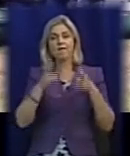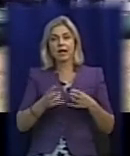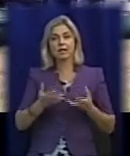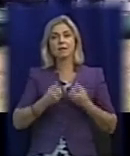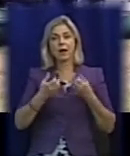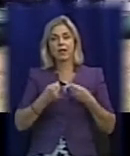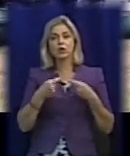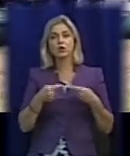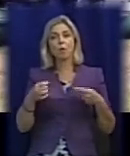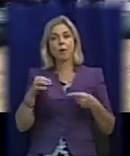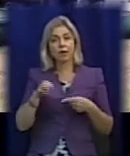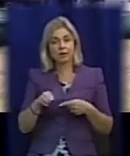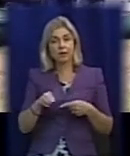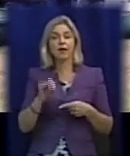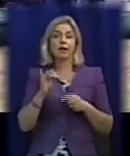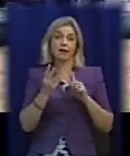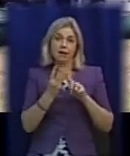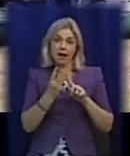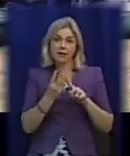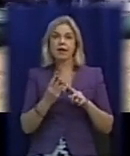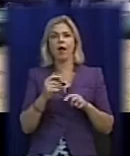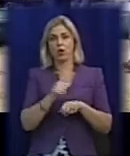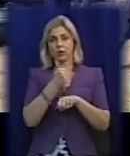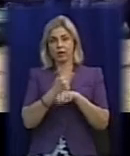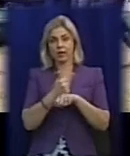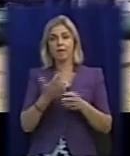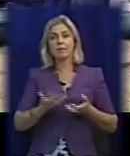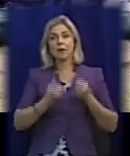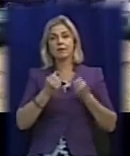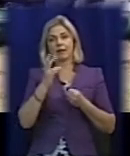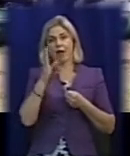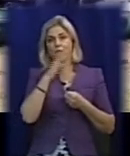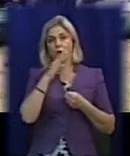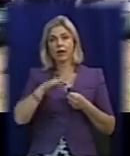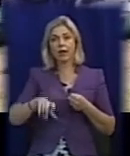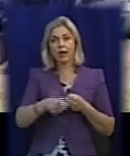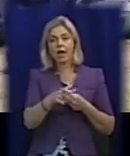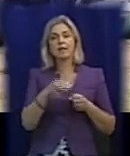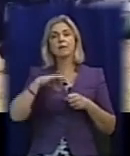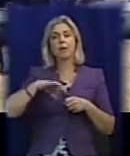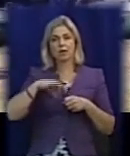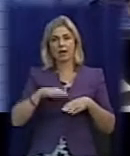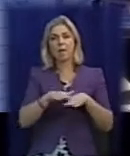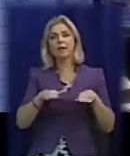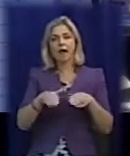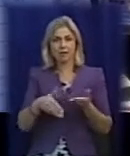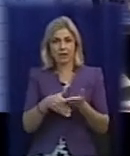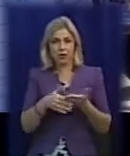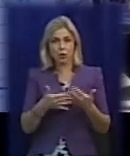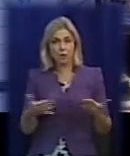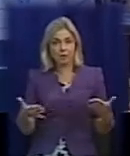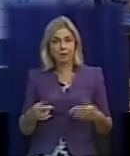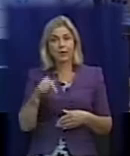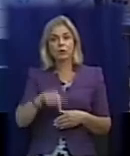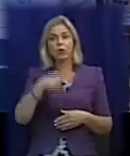аварійно-рятувального інструменту. І третій етап основний – це рятування на воді з використанням плавзасобів. В